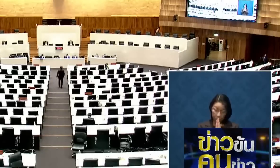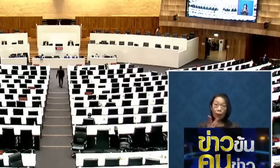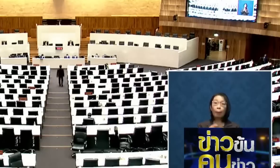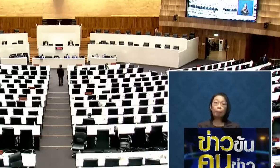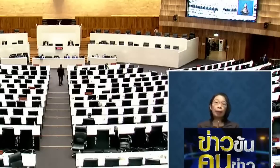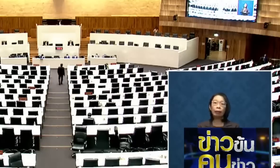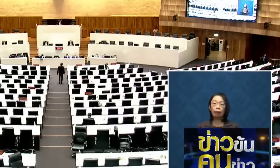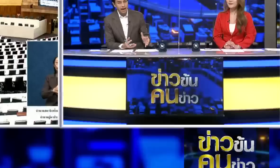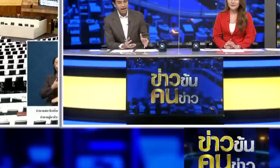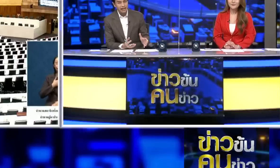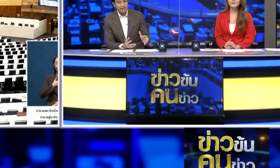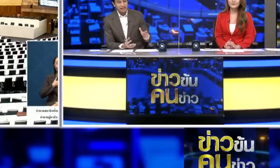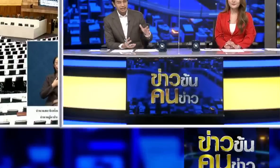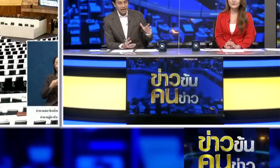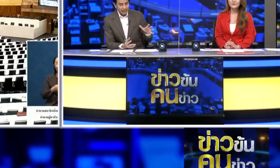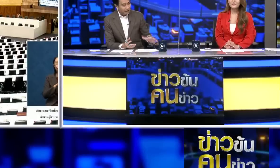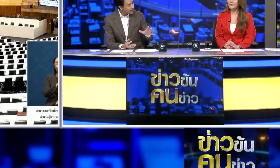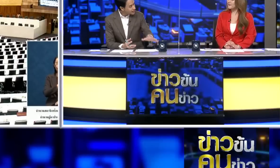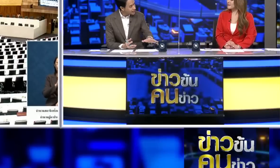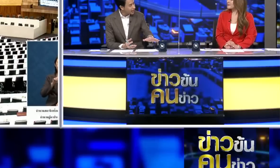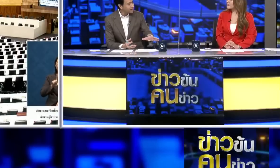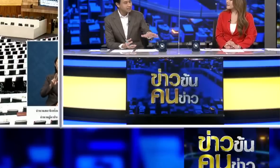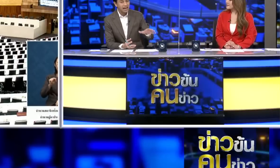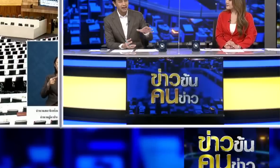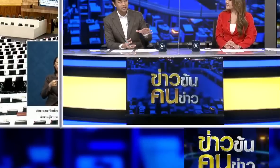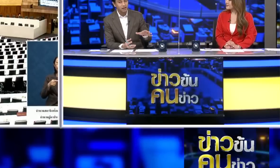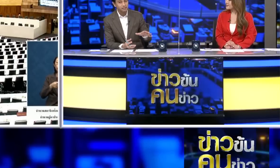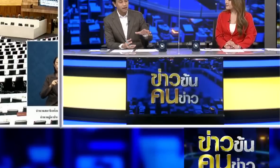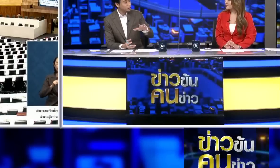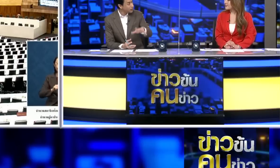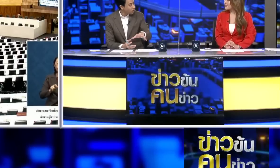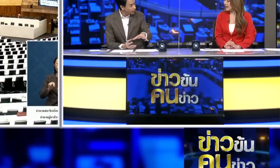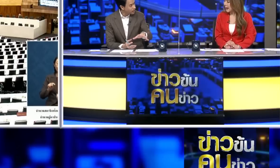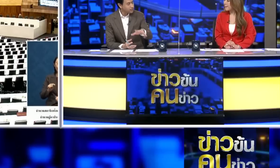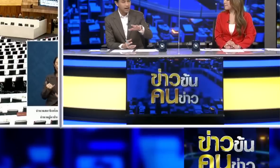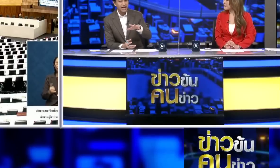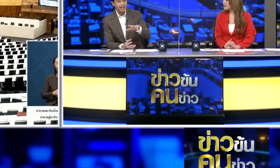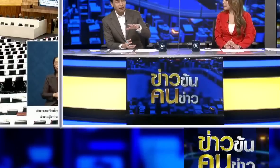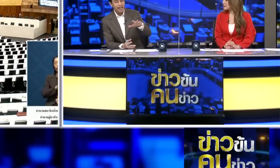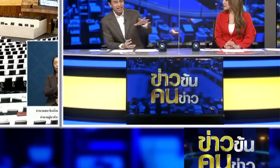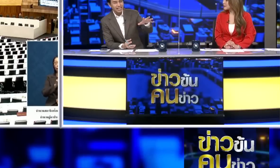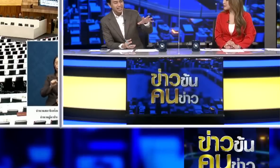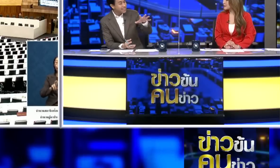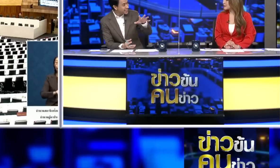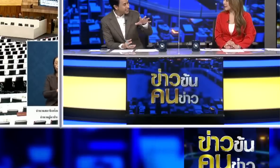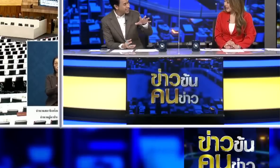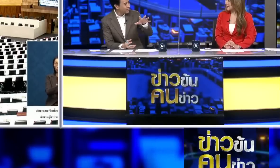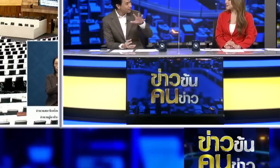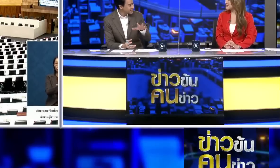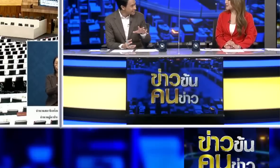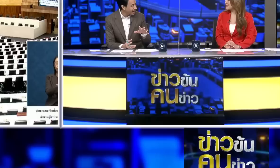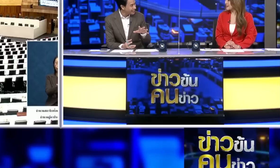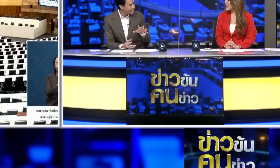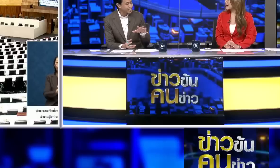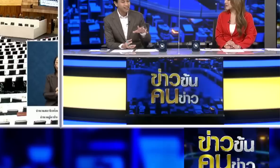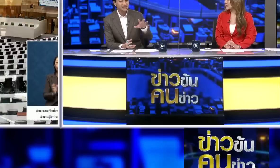ฉบับนี้ผ่านประธานสภาแต่ถ้ายังไม่ยื่นเนี่ยยังไงก็ต้องเปิดประชุมไปก่อนฝ่ายค้านก็บอกเอ๊ะได้ยินว่าเขา